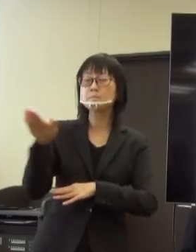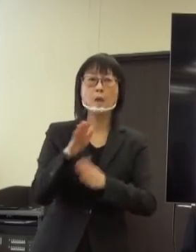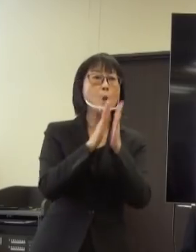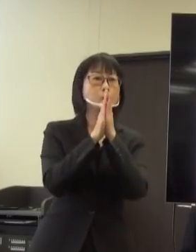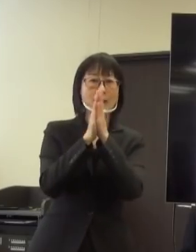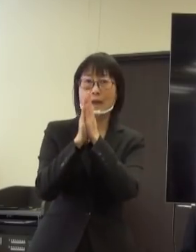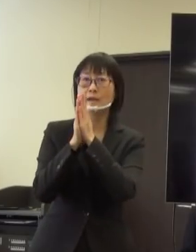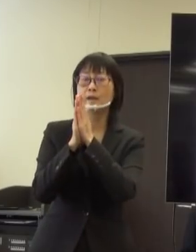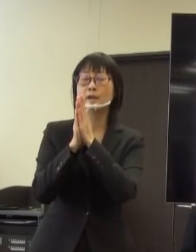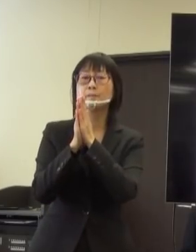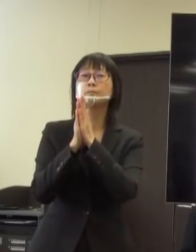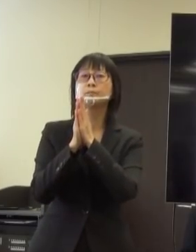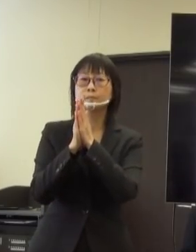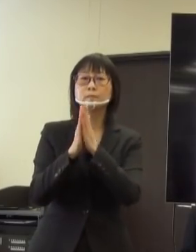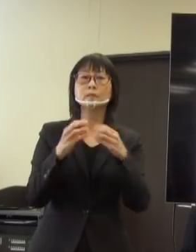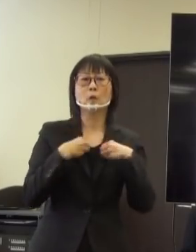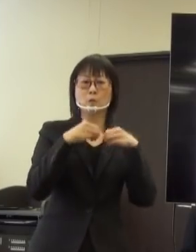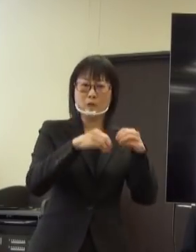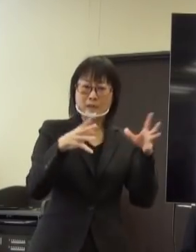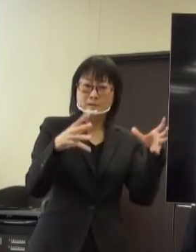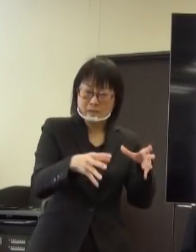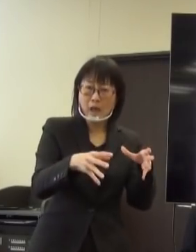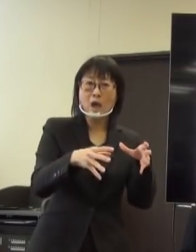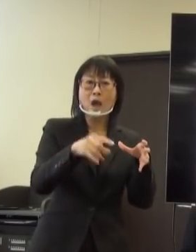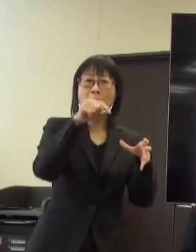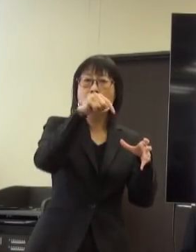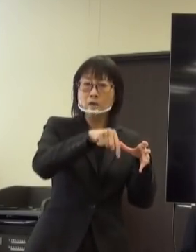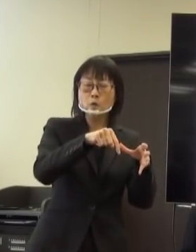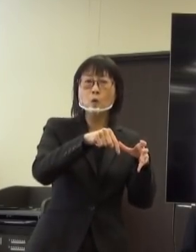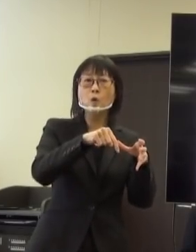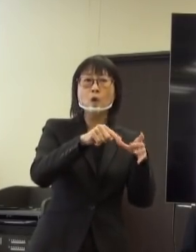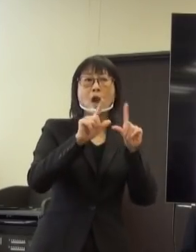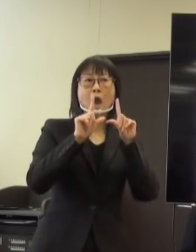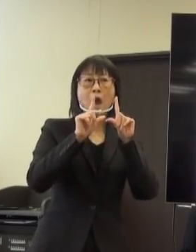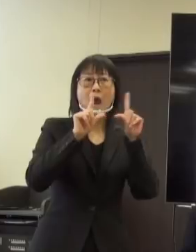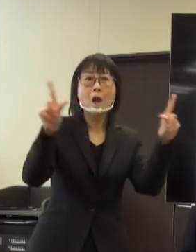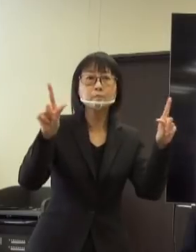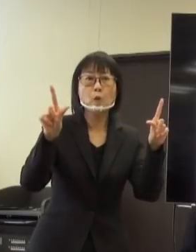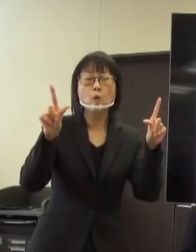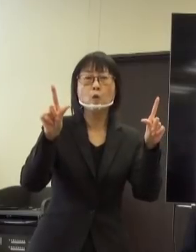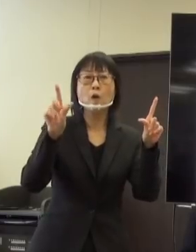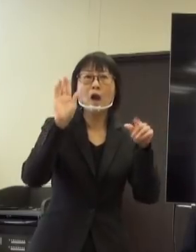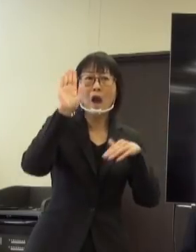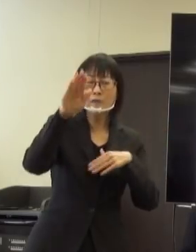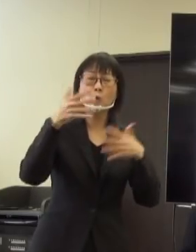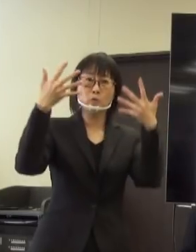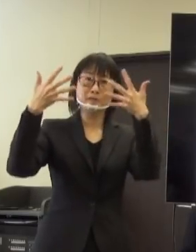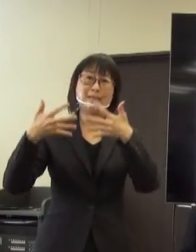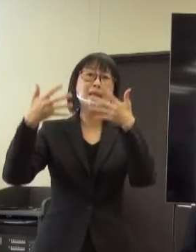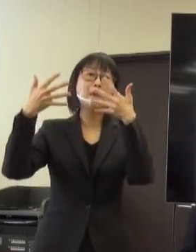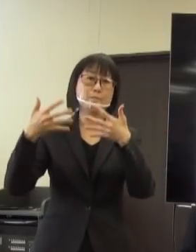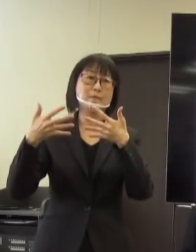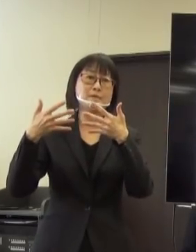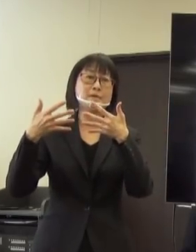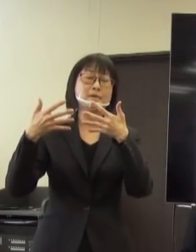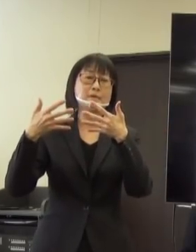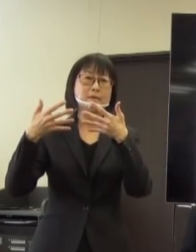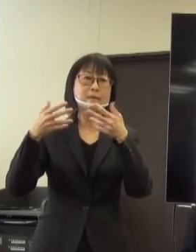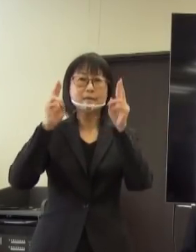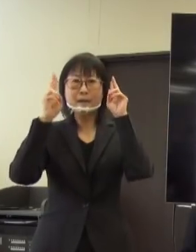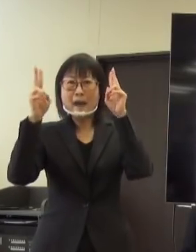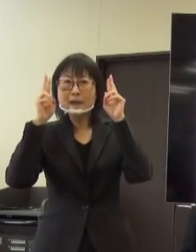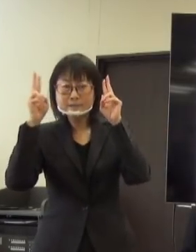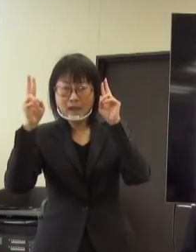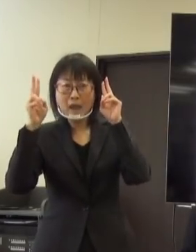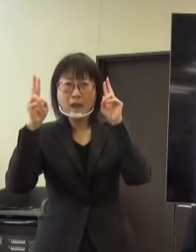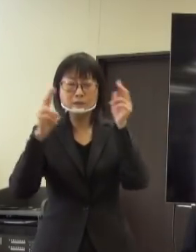ね、発表以降多くのメディアが押し寄せまして、特にテレビですが、内部を撮影して